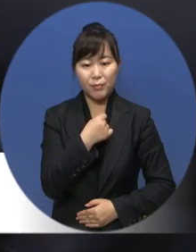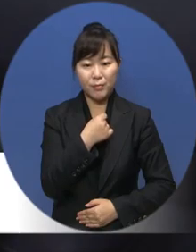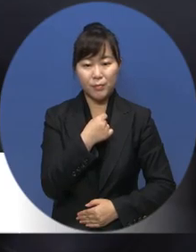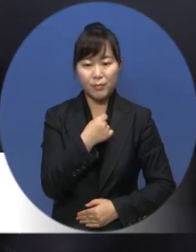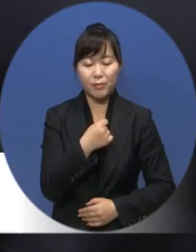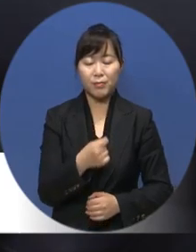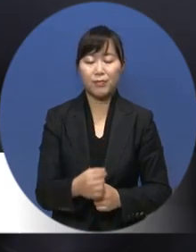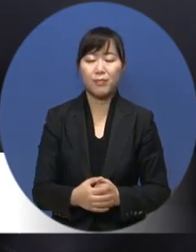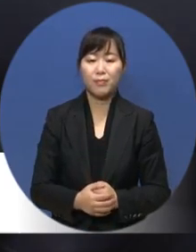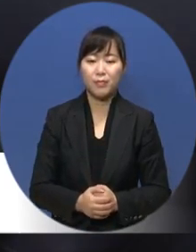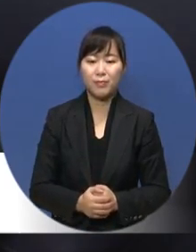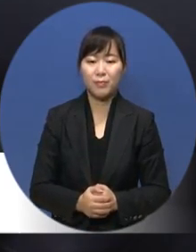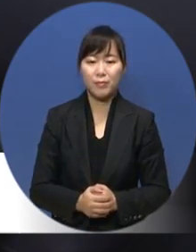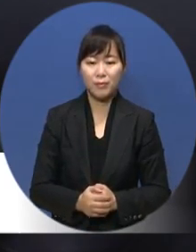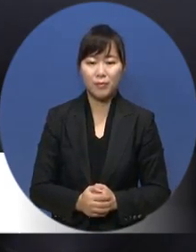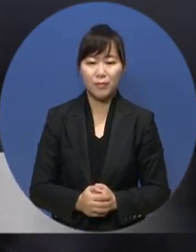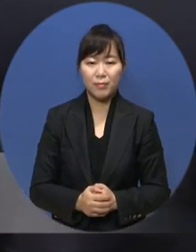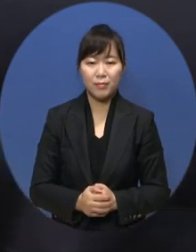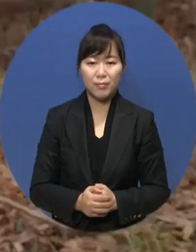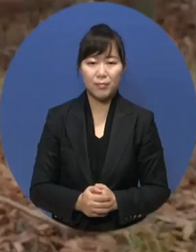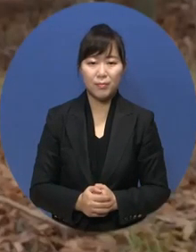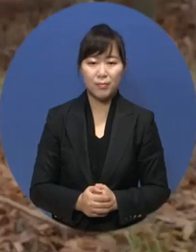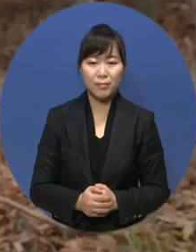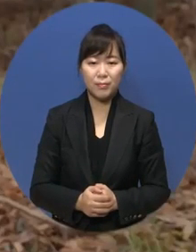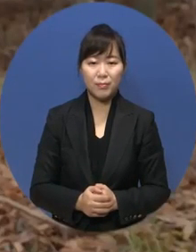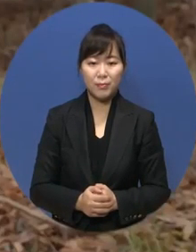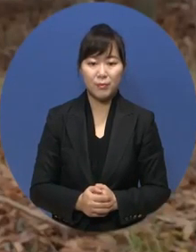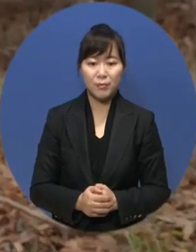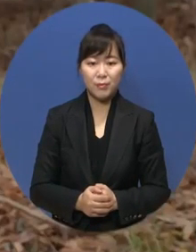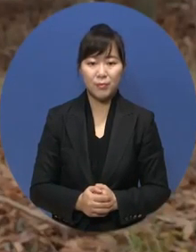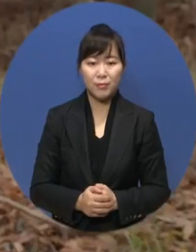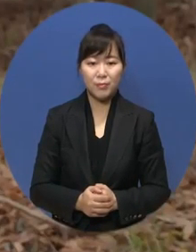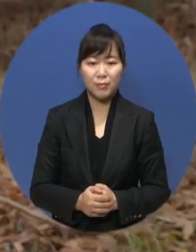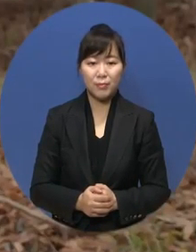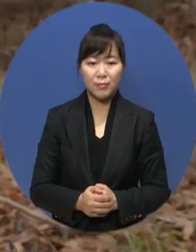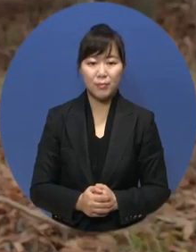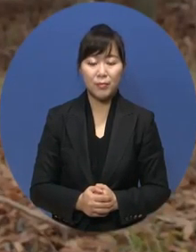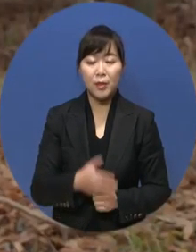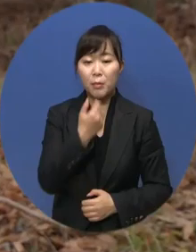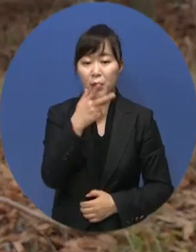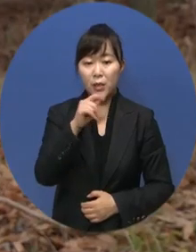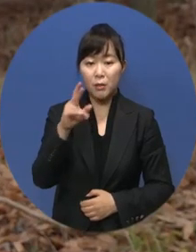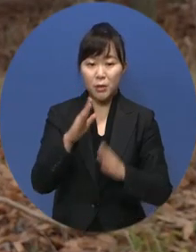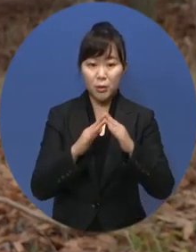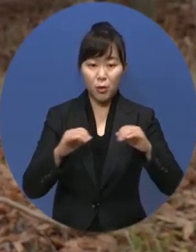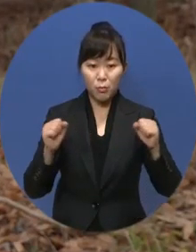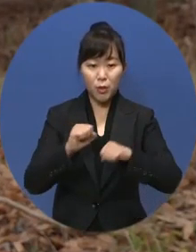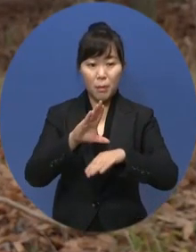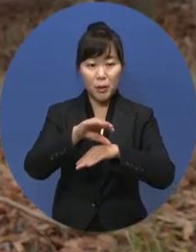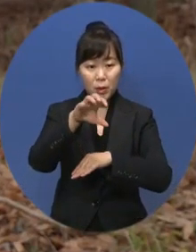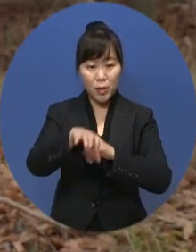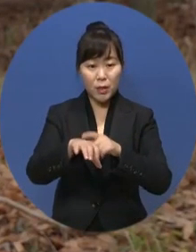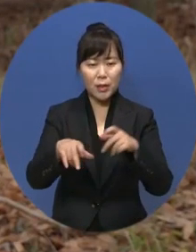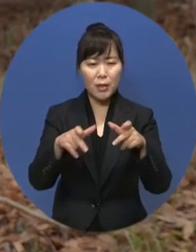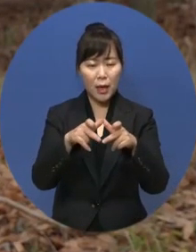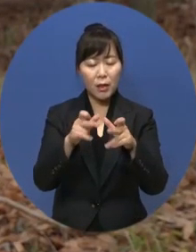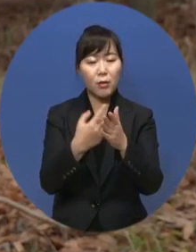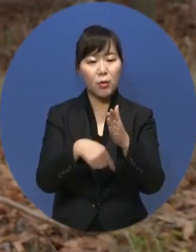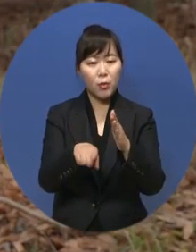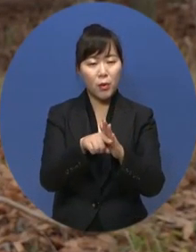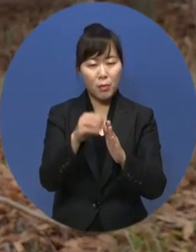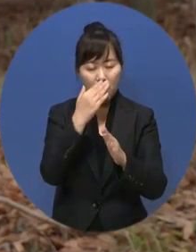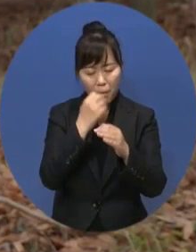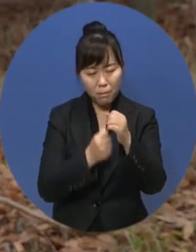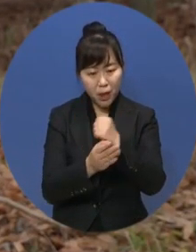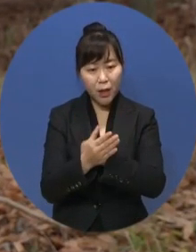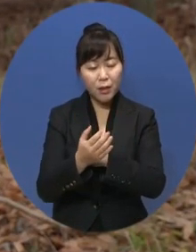해주시면 좋겠습니다. 복지TV 전북방송에서는 장애인들을 위해 선한 영향력을 끼칠